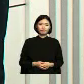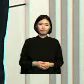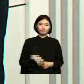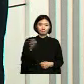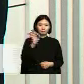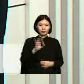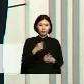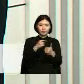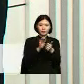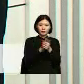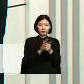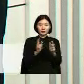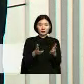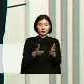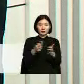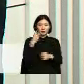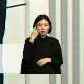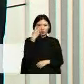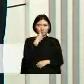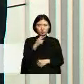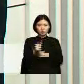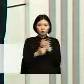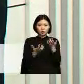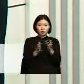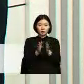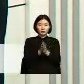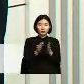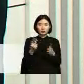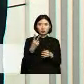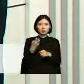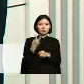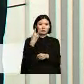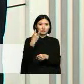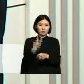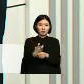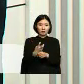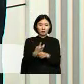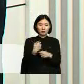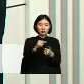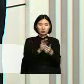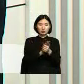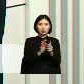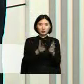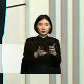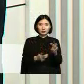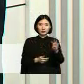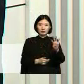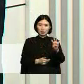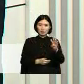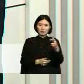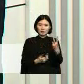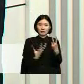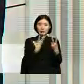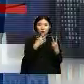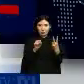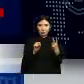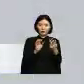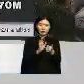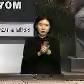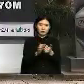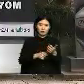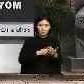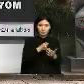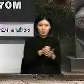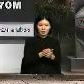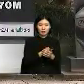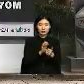연천군은 교육지원사업 심의위원회를 개최하고 2020년 교육지원 사업에 약 42억 원을 지원하기로 결정했습니다